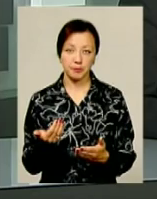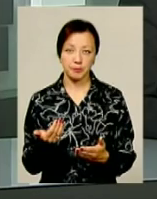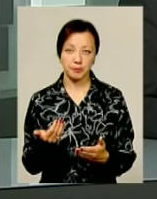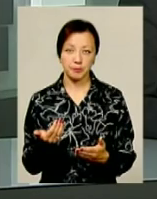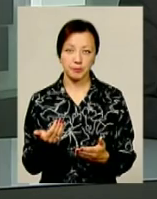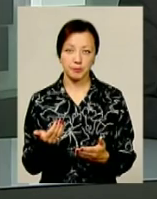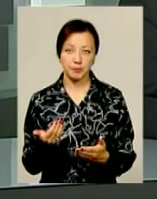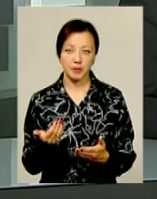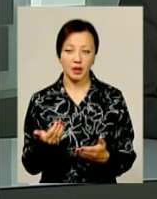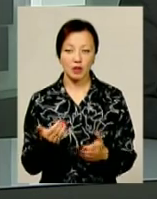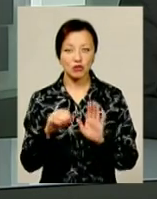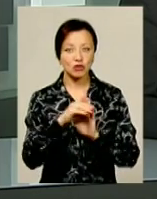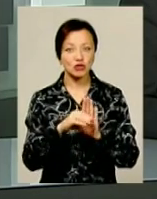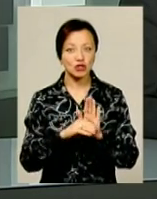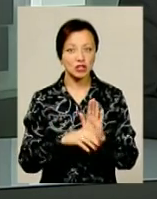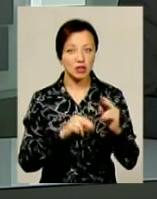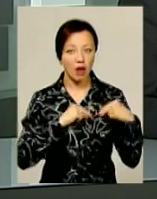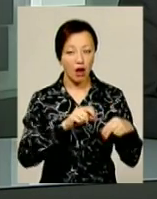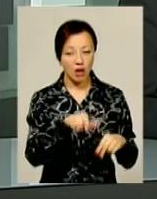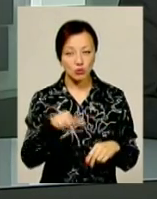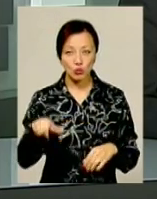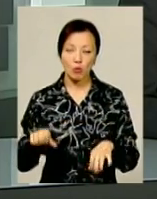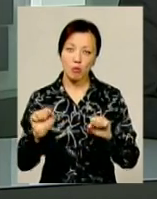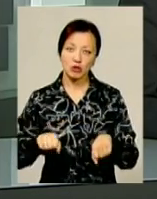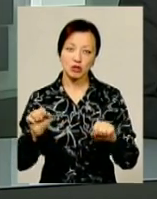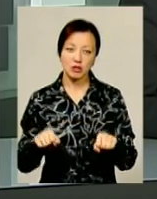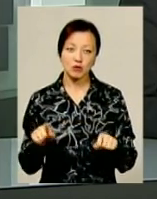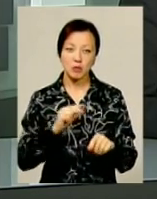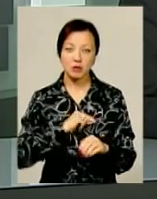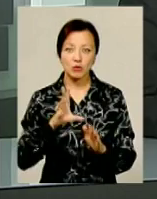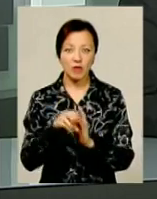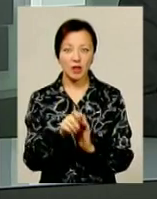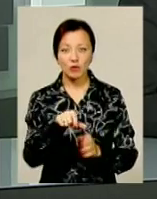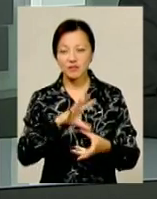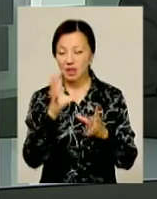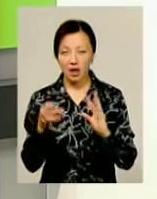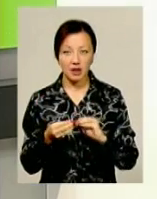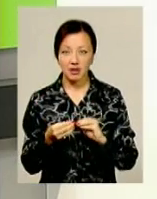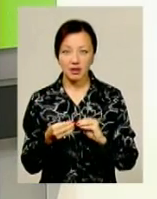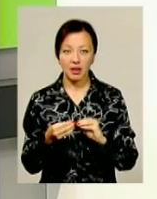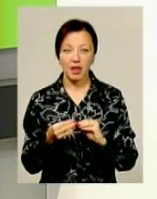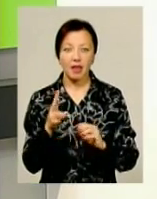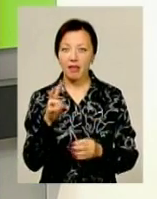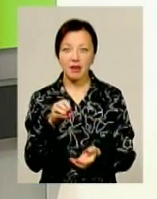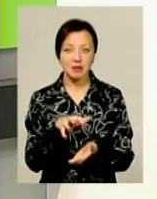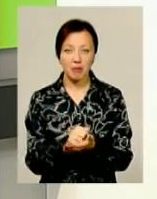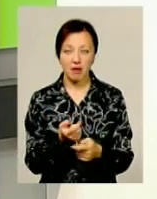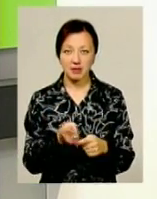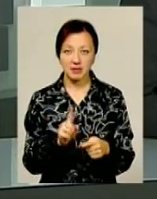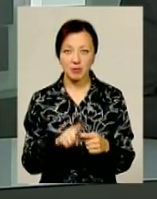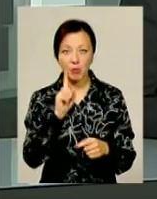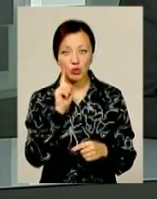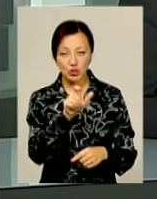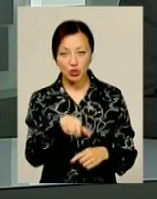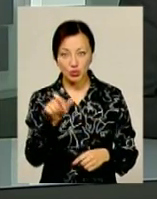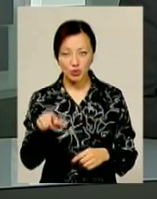оновлення взагалі штату? Можливо, аби працювали люди, які взагалі не займалися цим, молоді